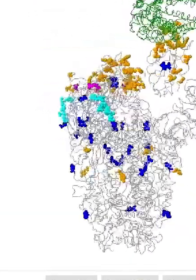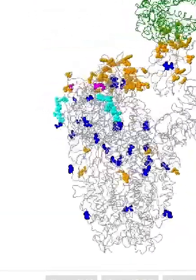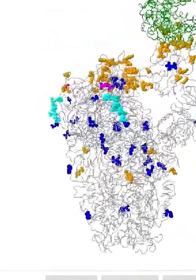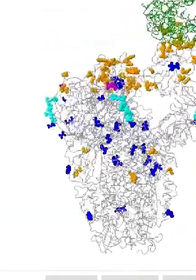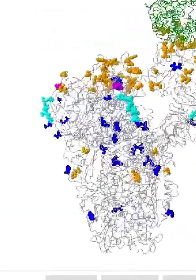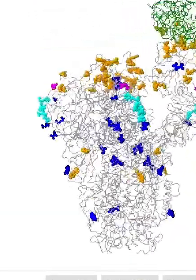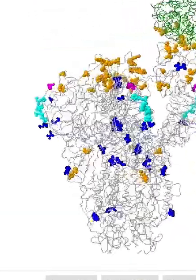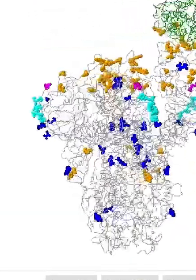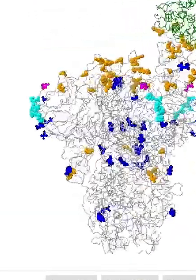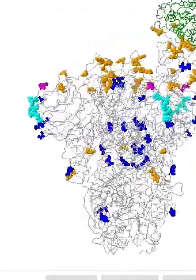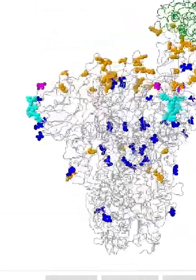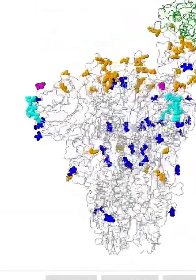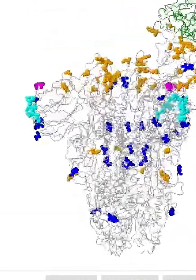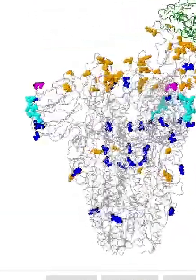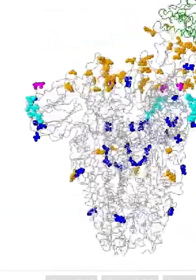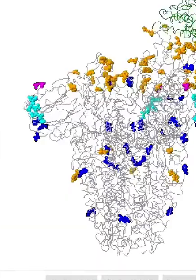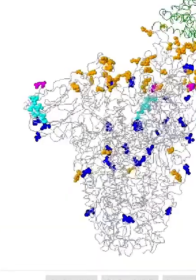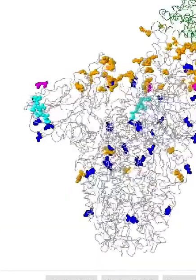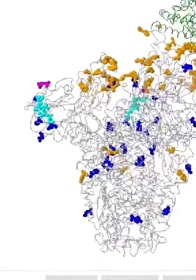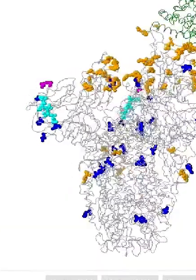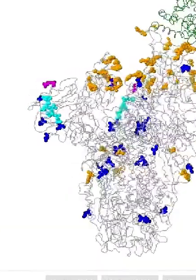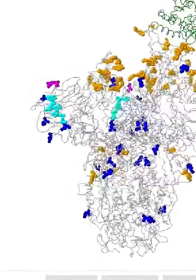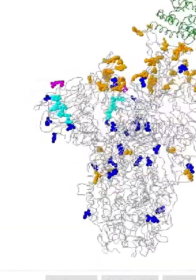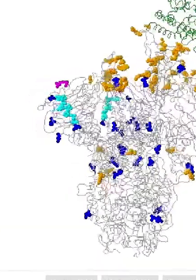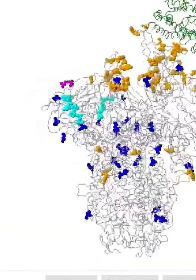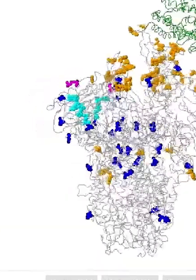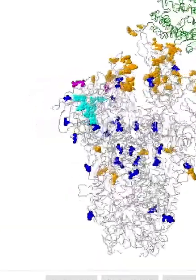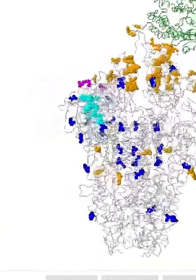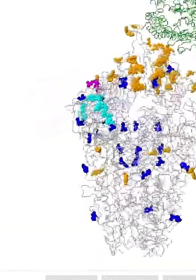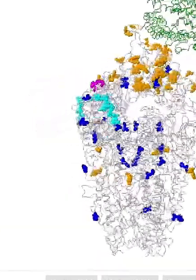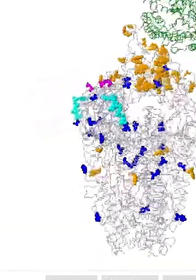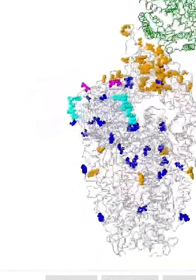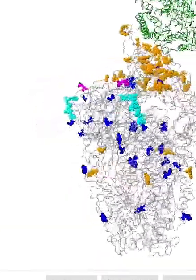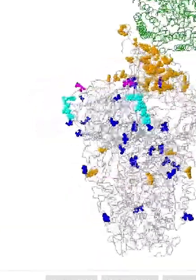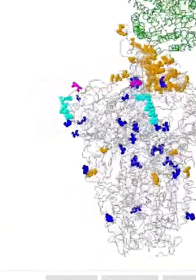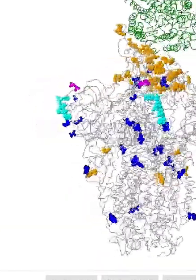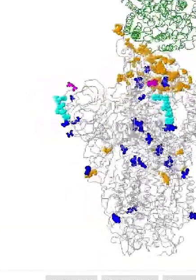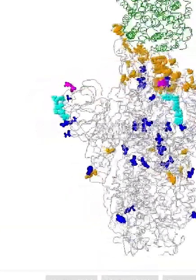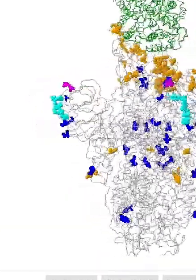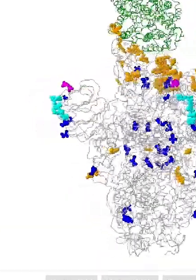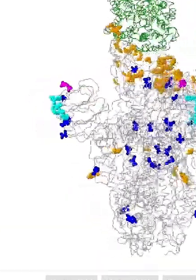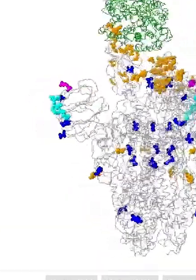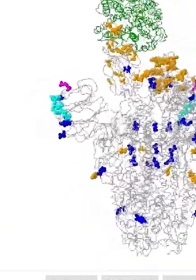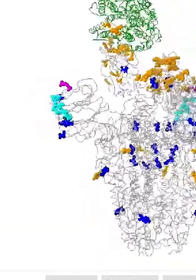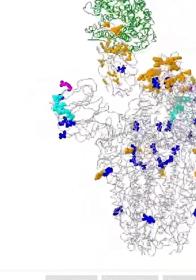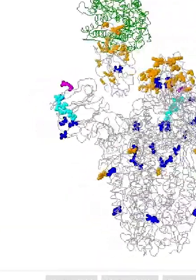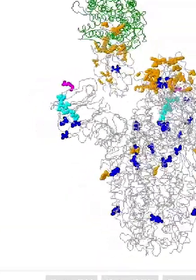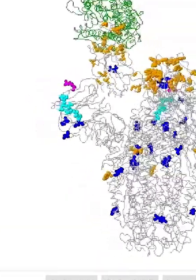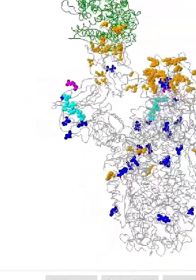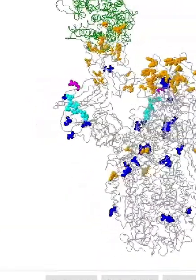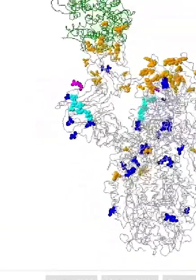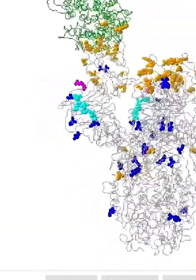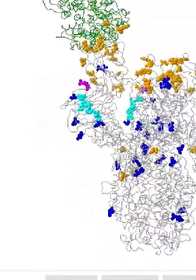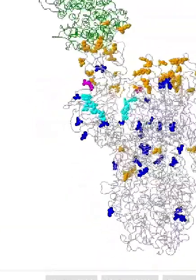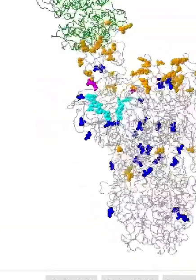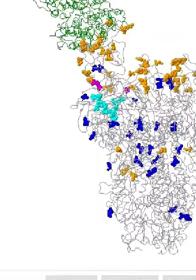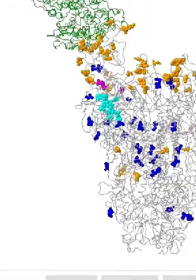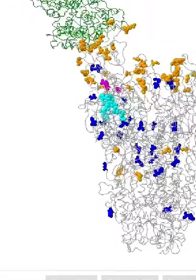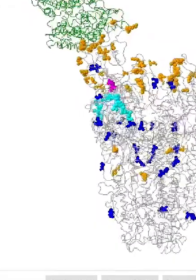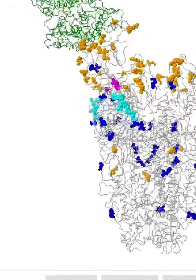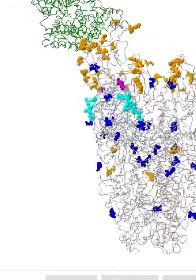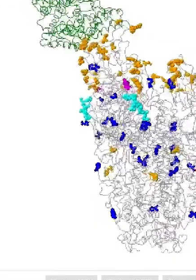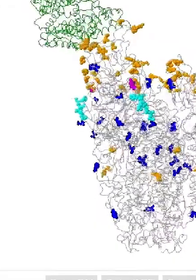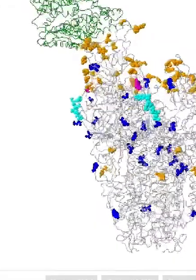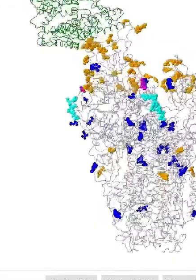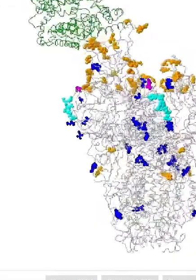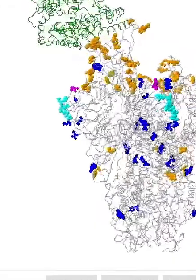说我们国家可以投入更多人力跟资源对这个病毒的